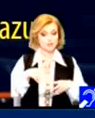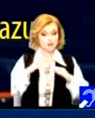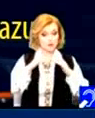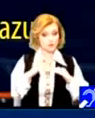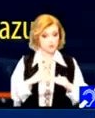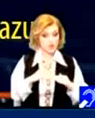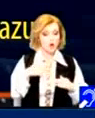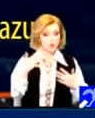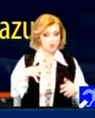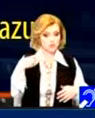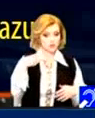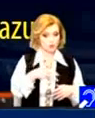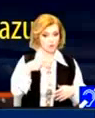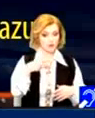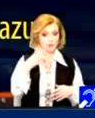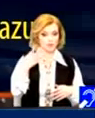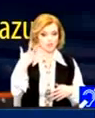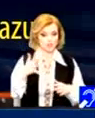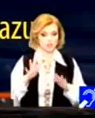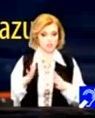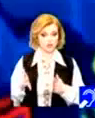și a ajuns la 2045.